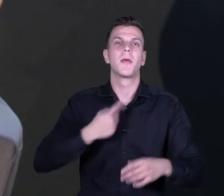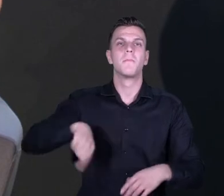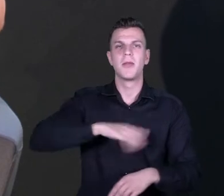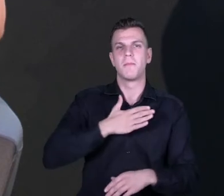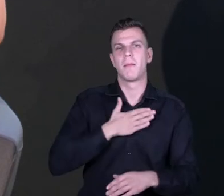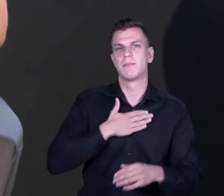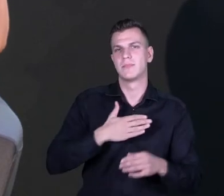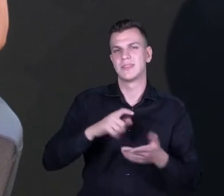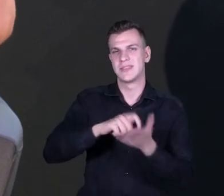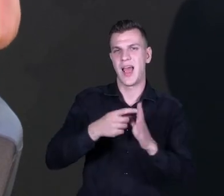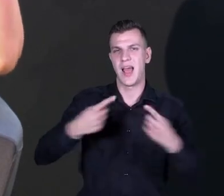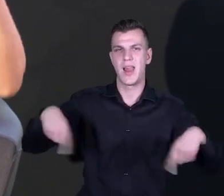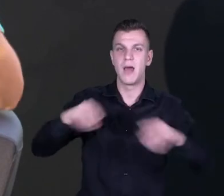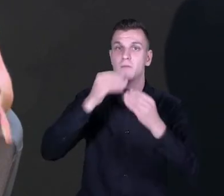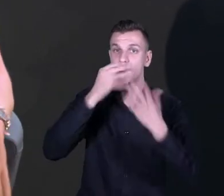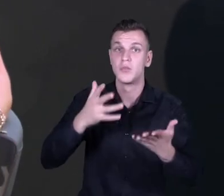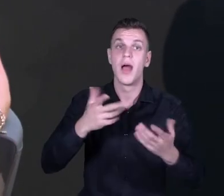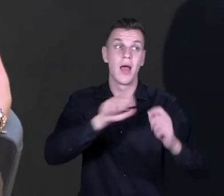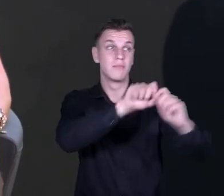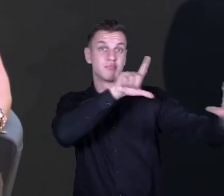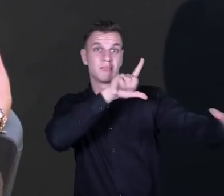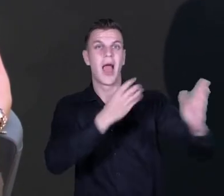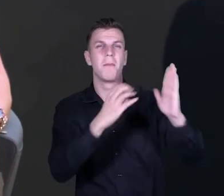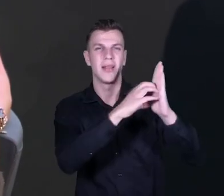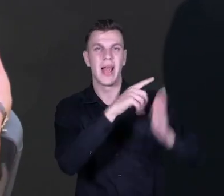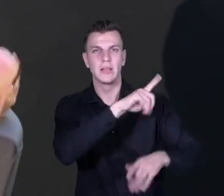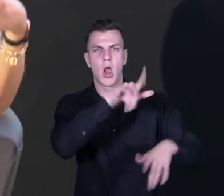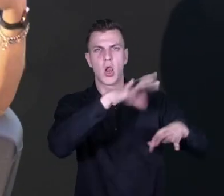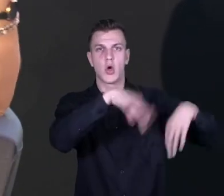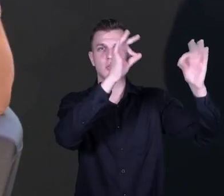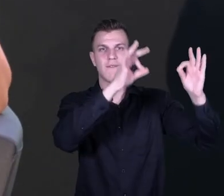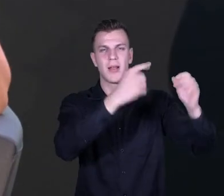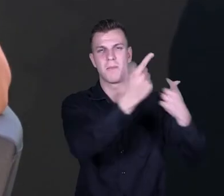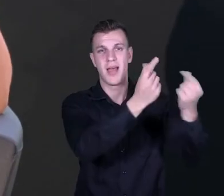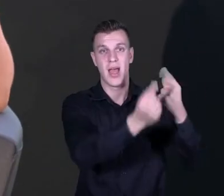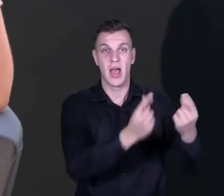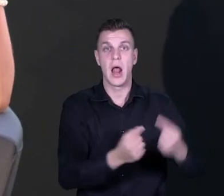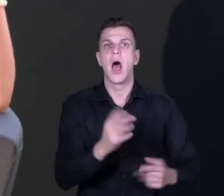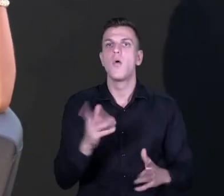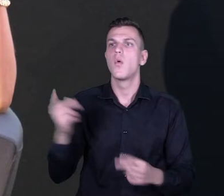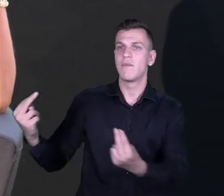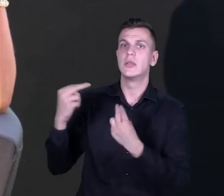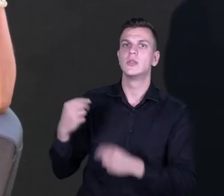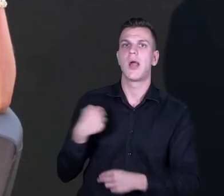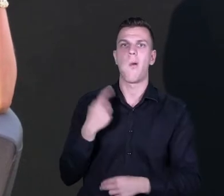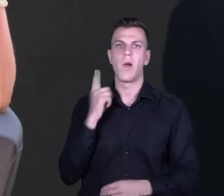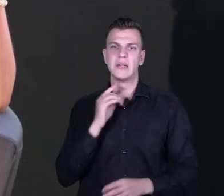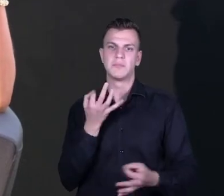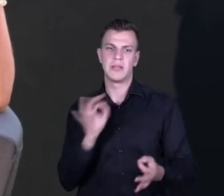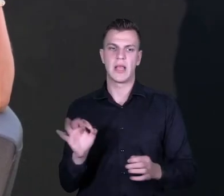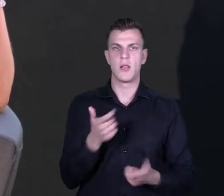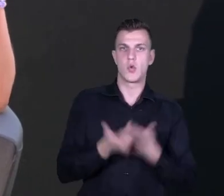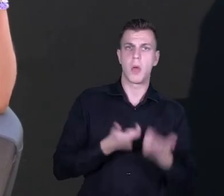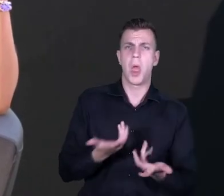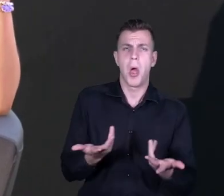to przy wyświetlaniu tej aplikacji i losowania uczniowie widzieli, że ja nie oszukuję, tylko to jest system, który maszyna